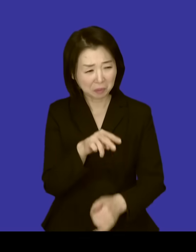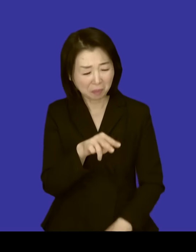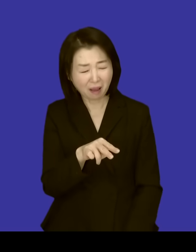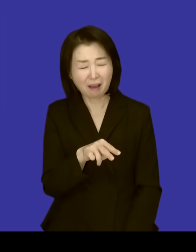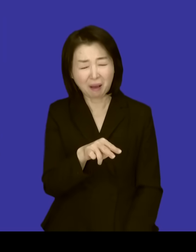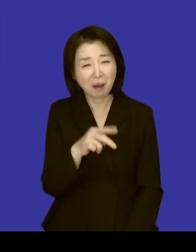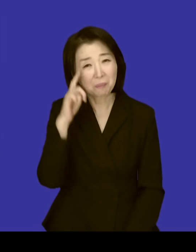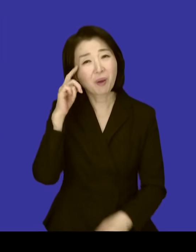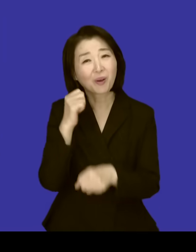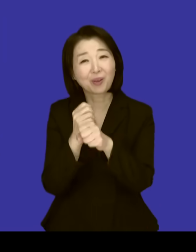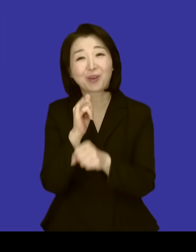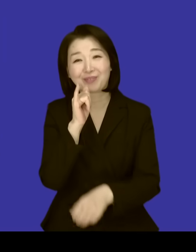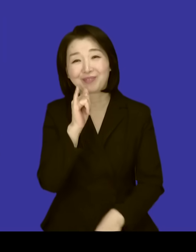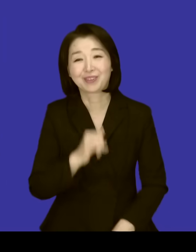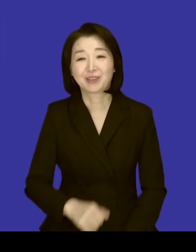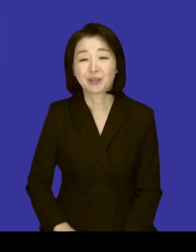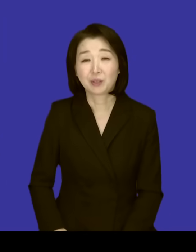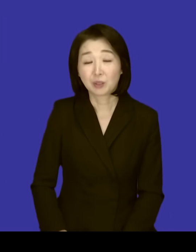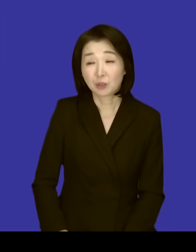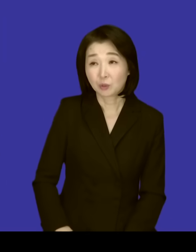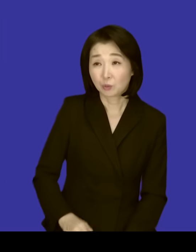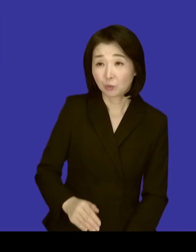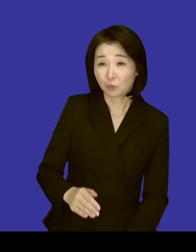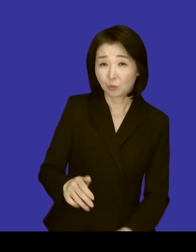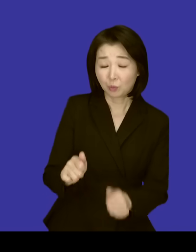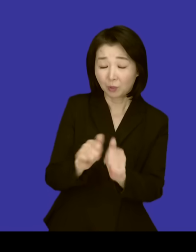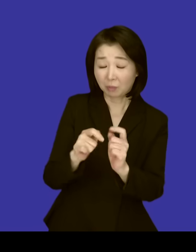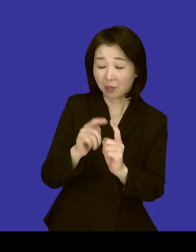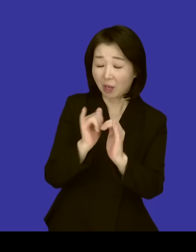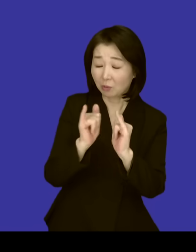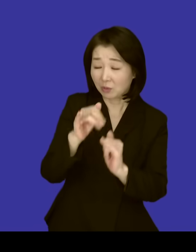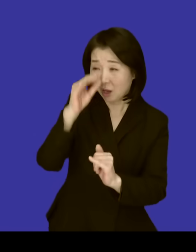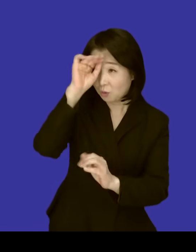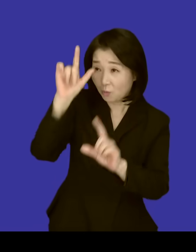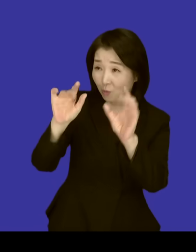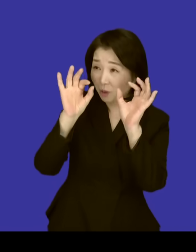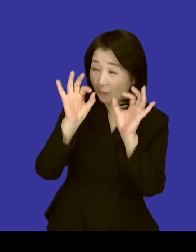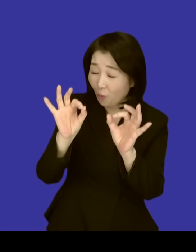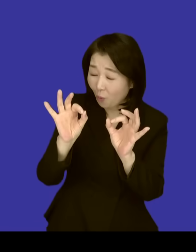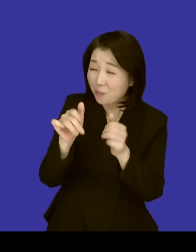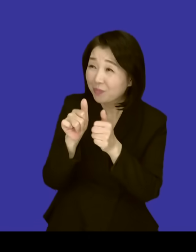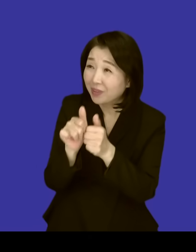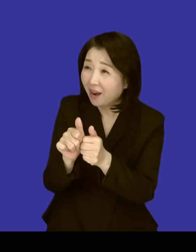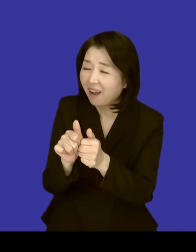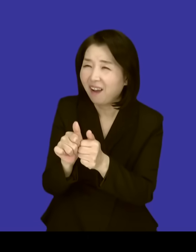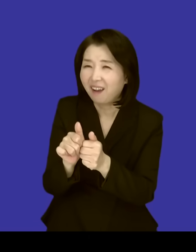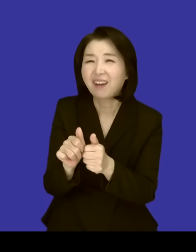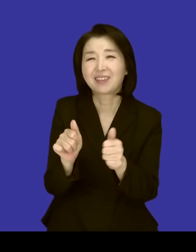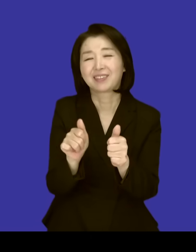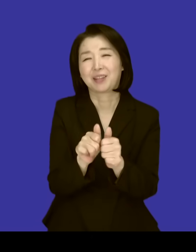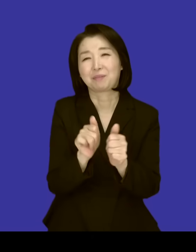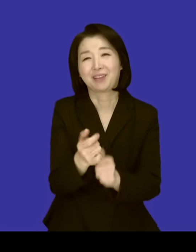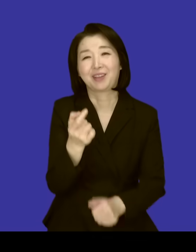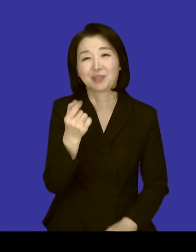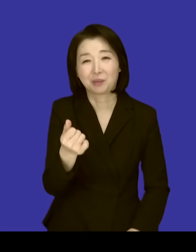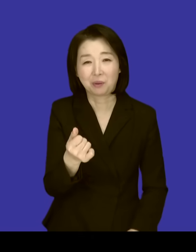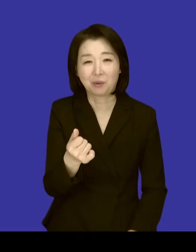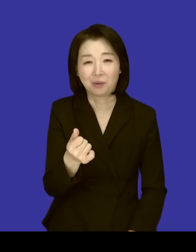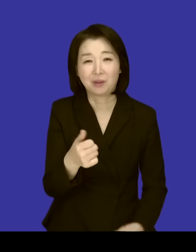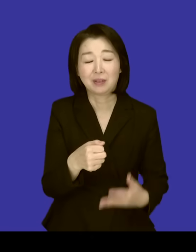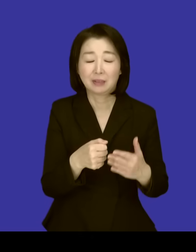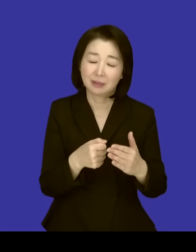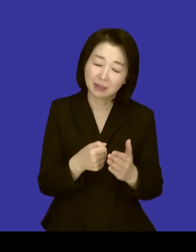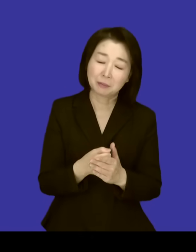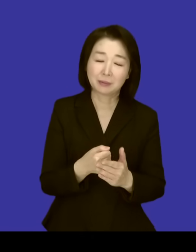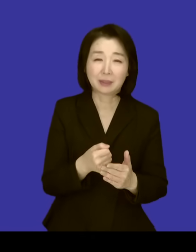예. 아직 그 롤모델로 삼을 만한 예. 어떤 그 남자 간호사 선생님이 아직 적다 보니까 좀 사회적으로도 좀